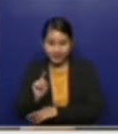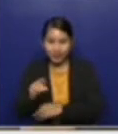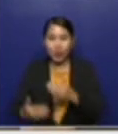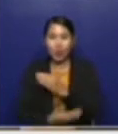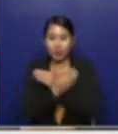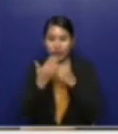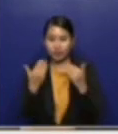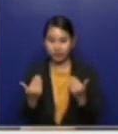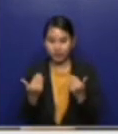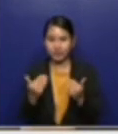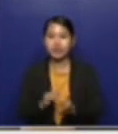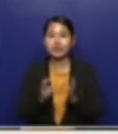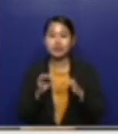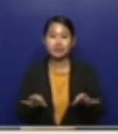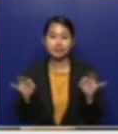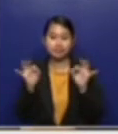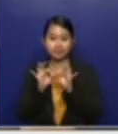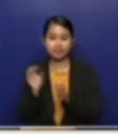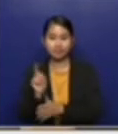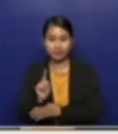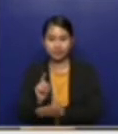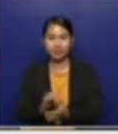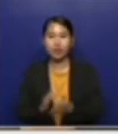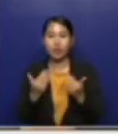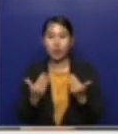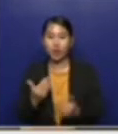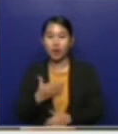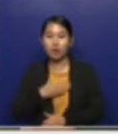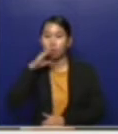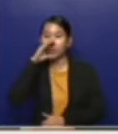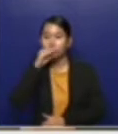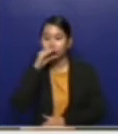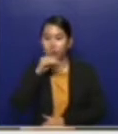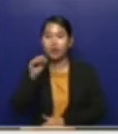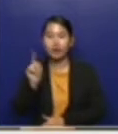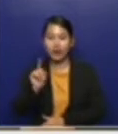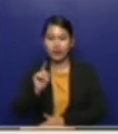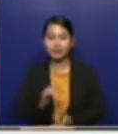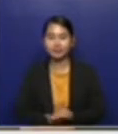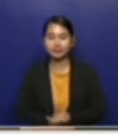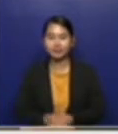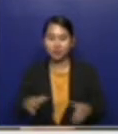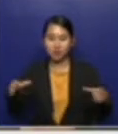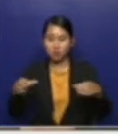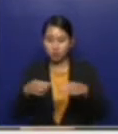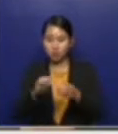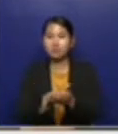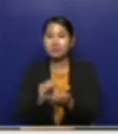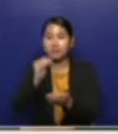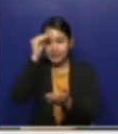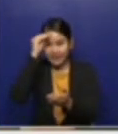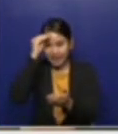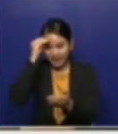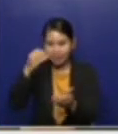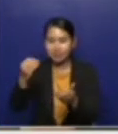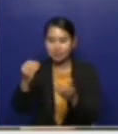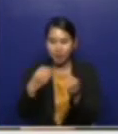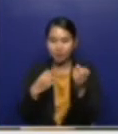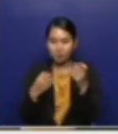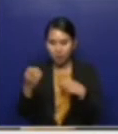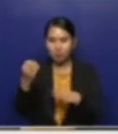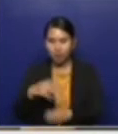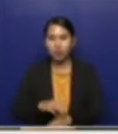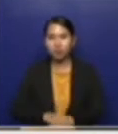านครับวันนี้เราพูดคุยกันว่าให้รับฟังความเห็นของนิสิตนักศึกษาถูกต้